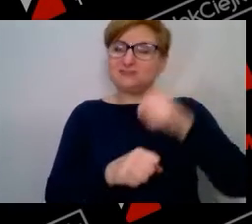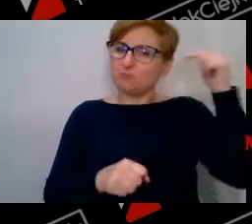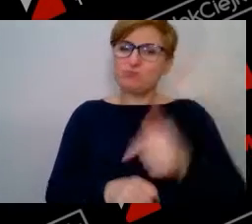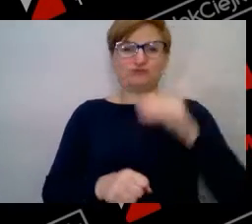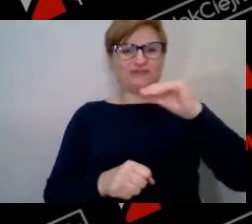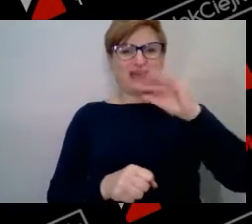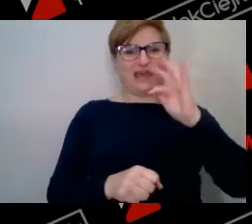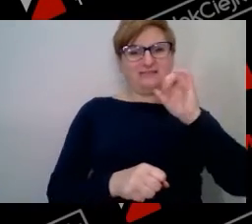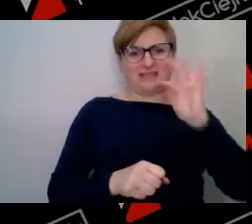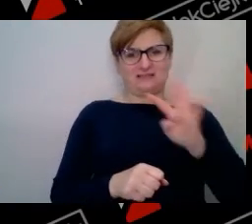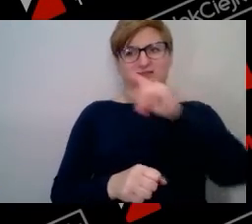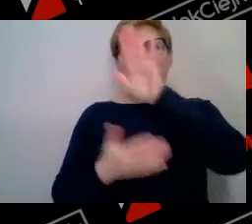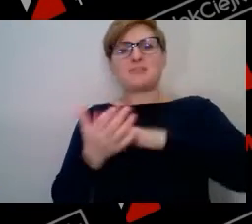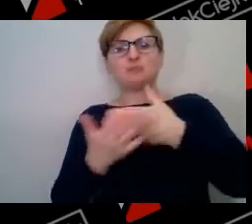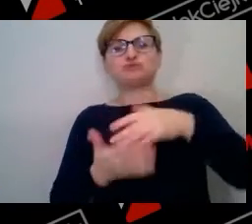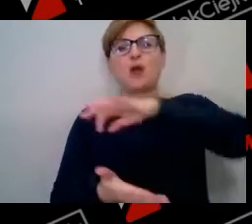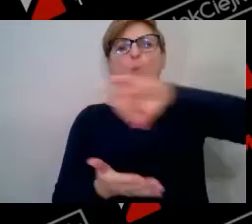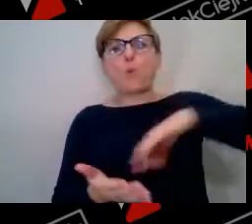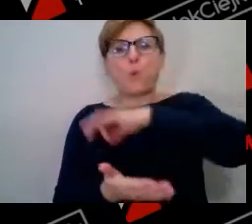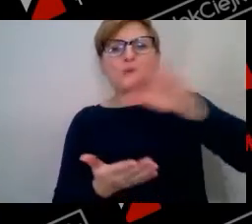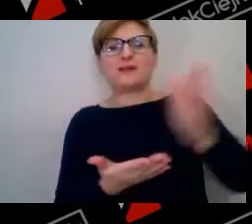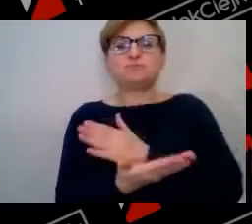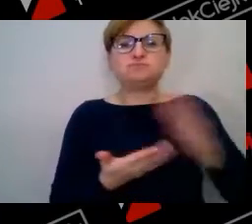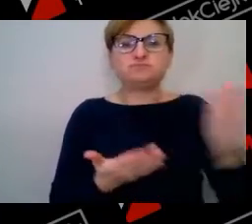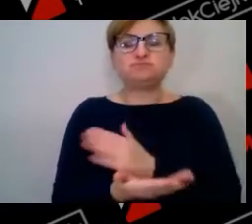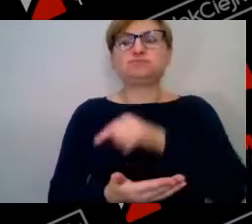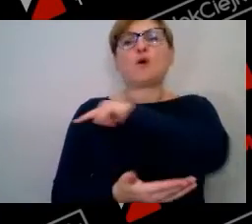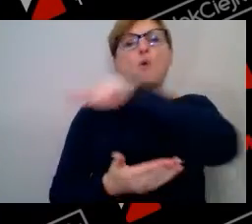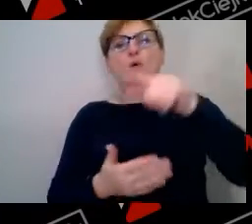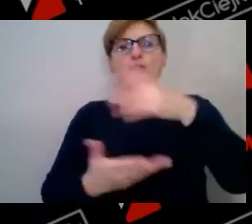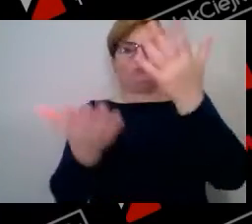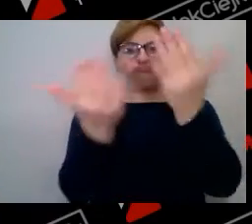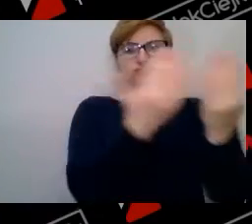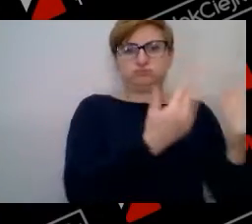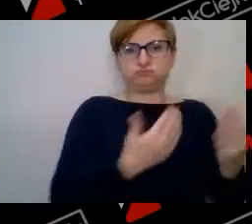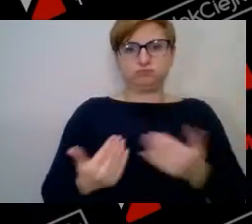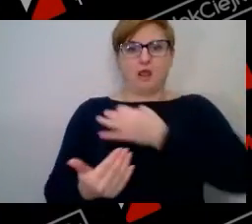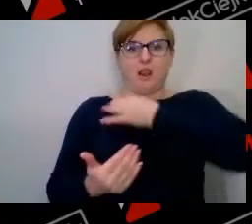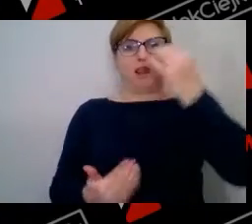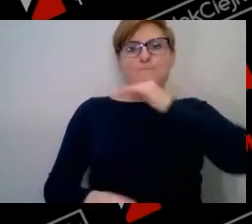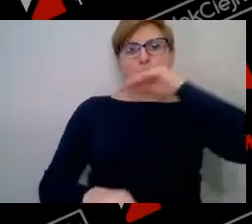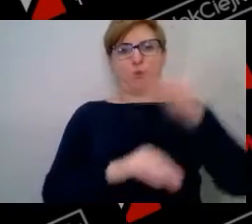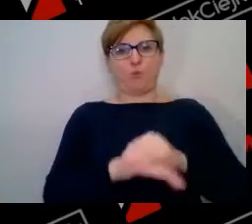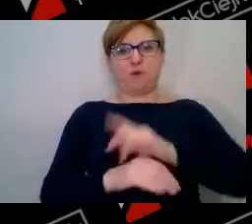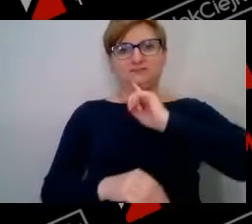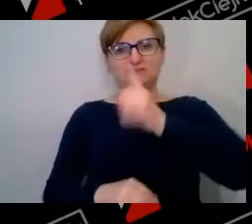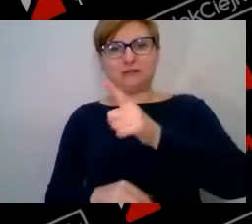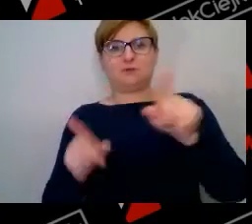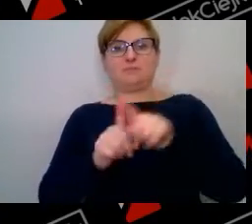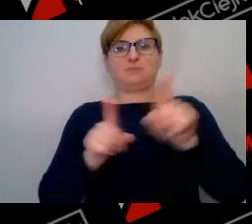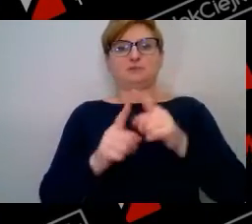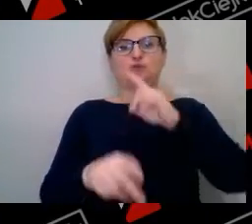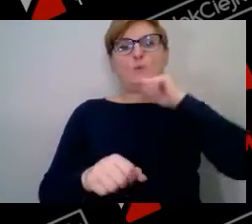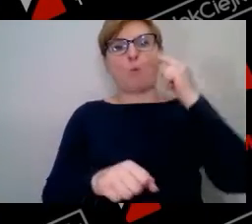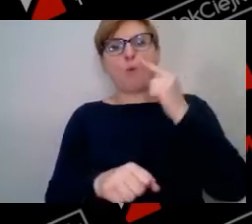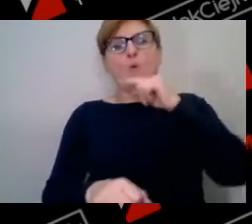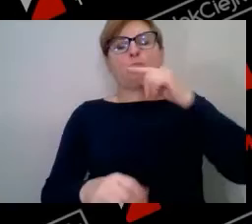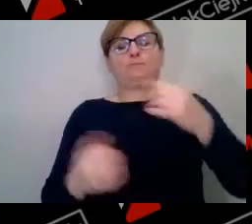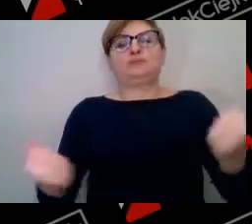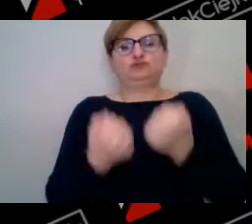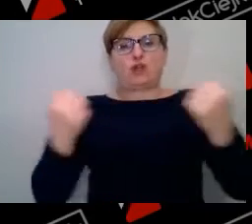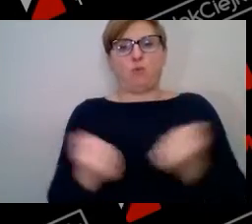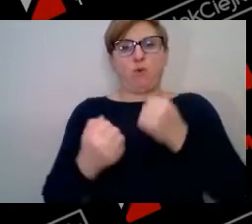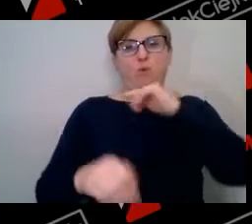przepisy są łamane na masową skalę. Pracodawcy preferują zatrudniać pracowników na umowy zlecenia i umowy o dzieło. W branży produkcji i